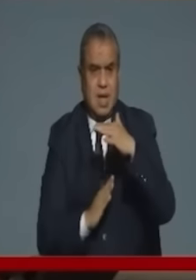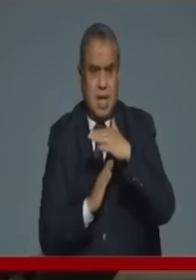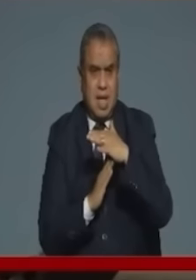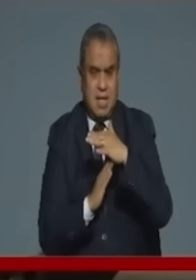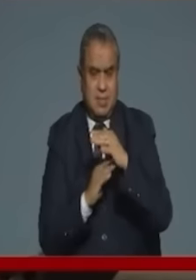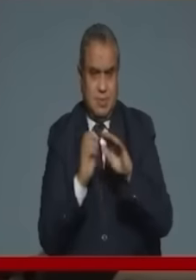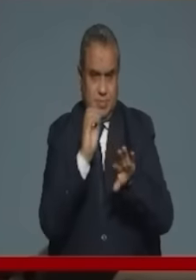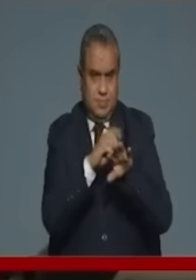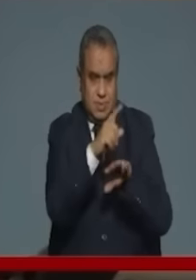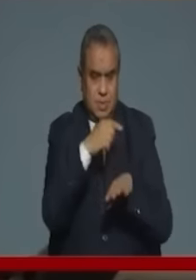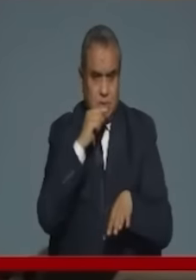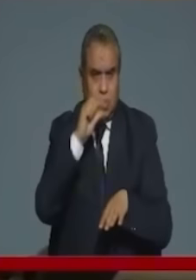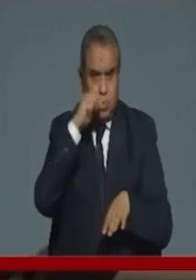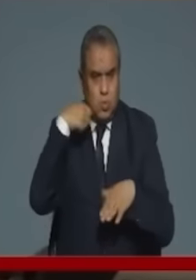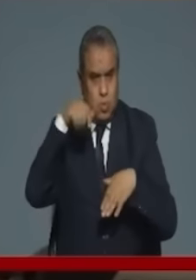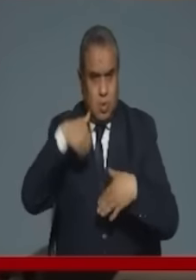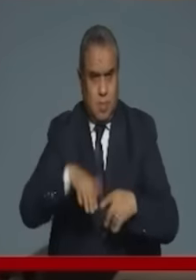احنا اول